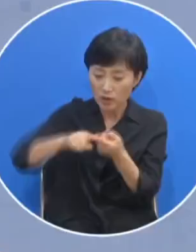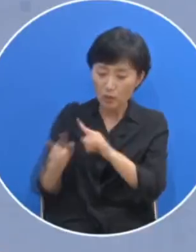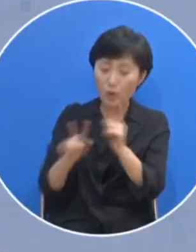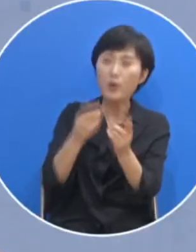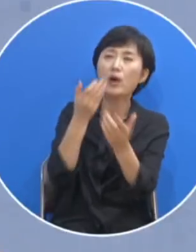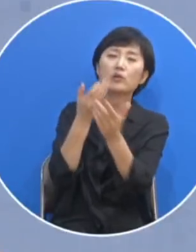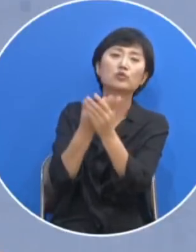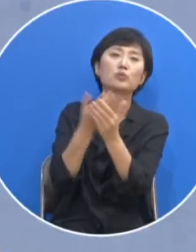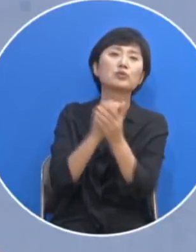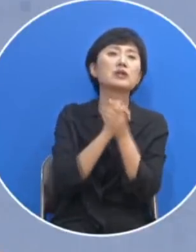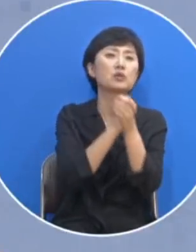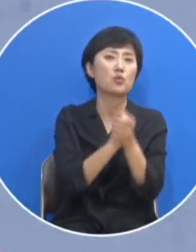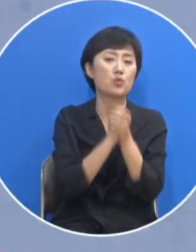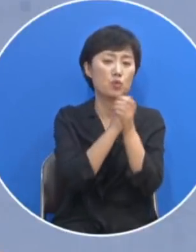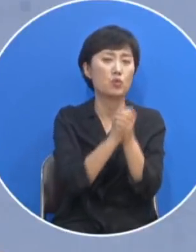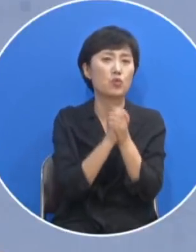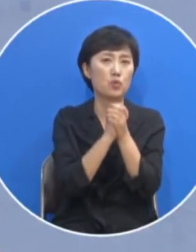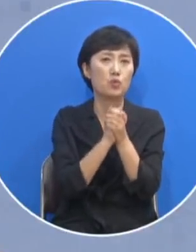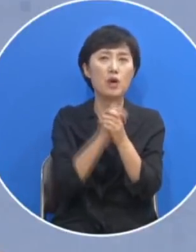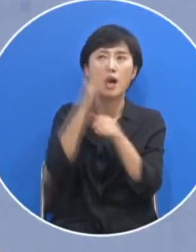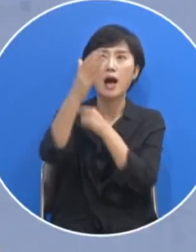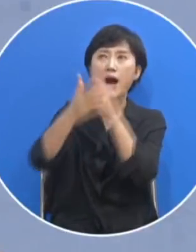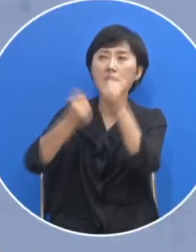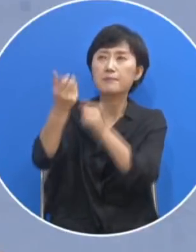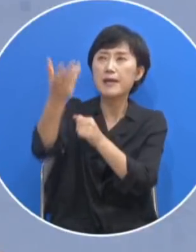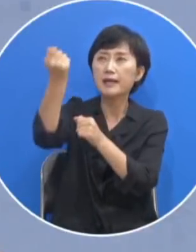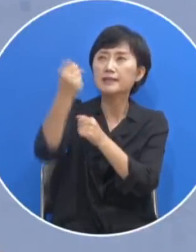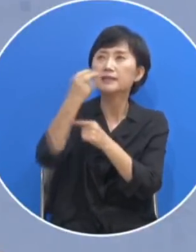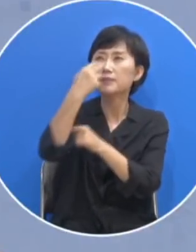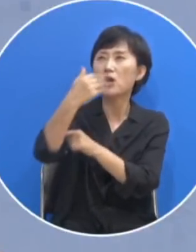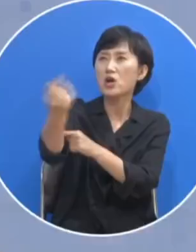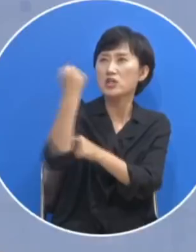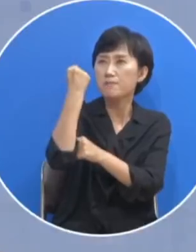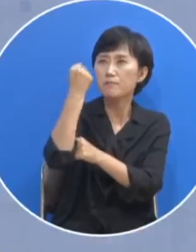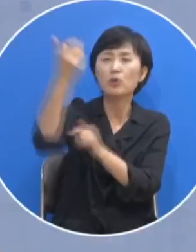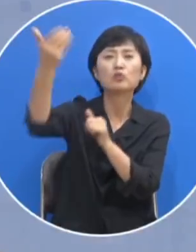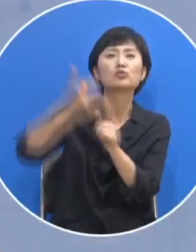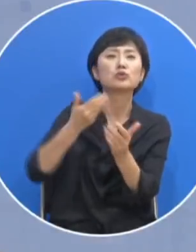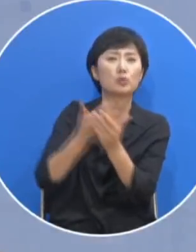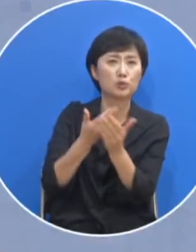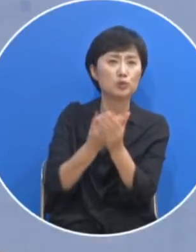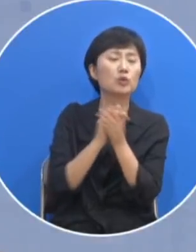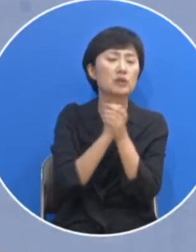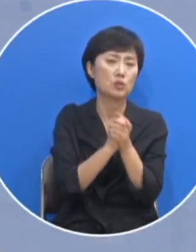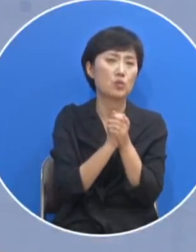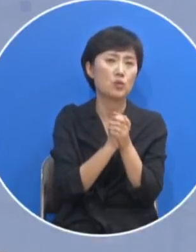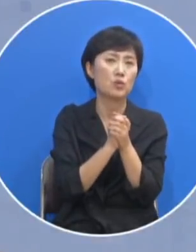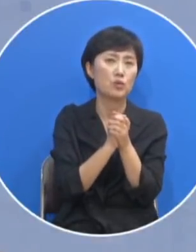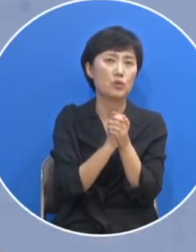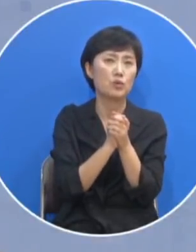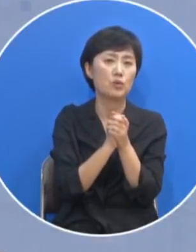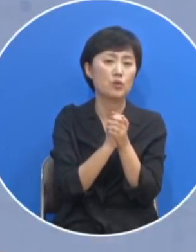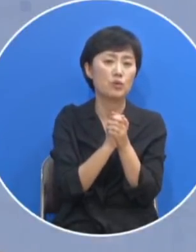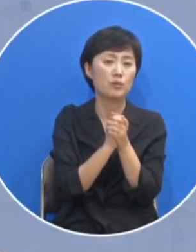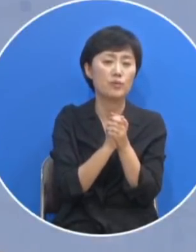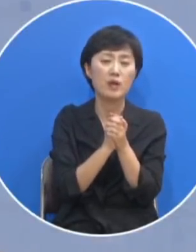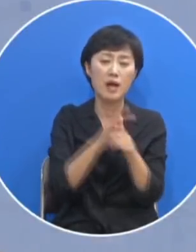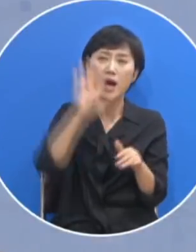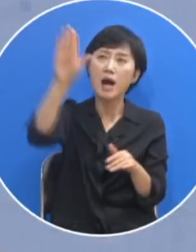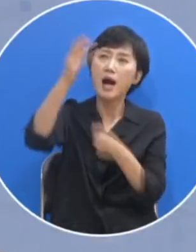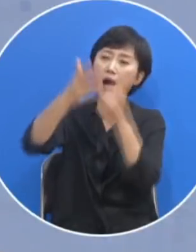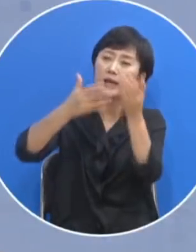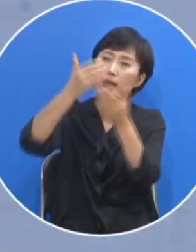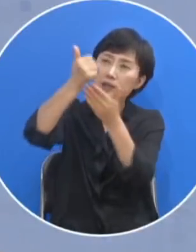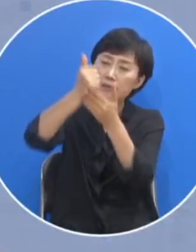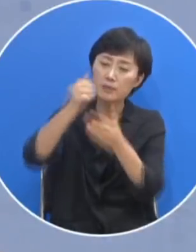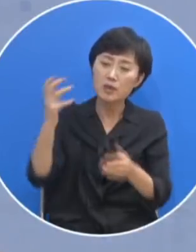win 그것도 안 먹기도 later 그러고 널 예지를 하나님은 성령의 충만함을 역사